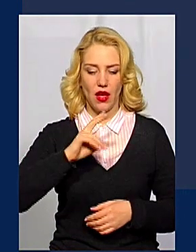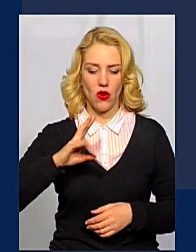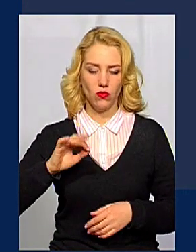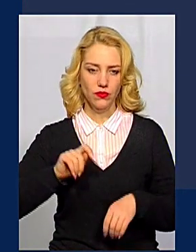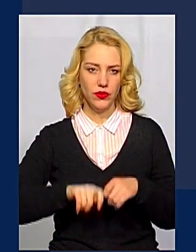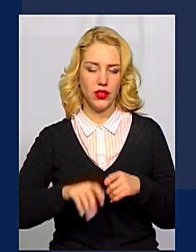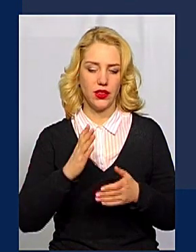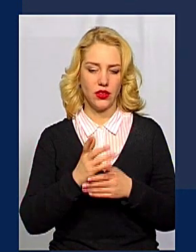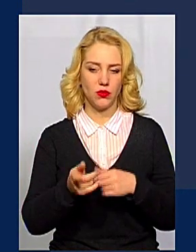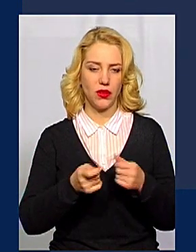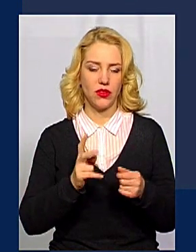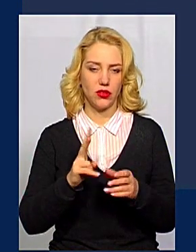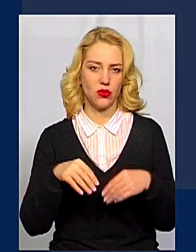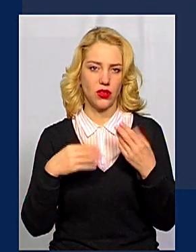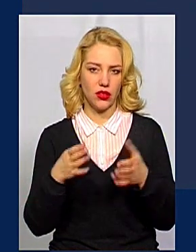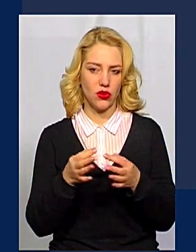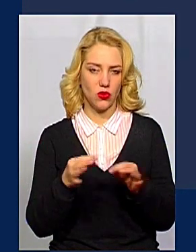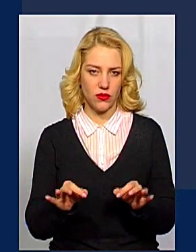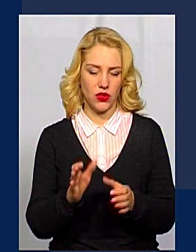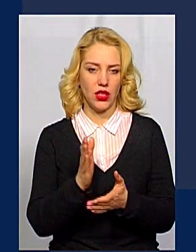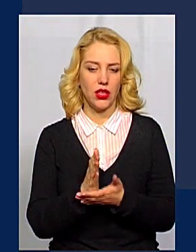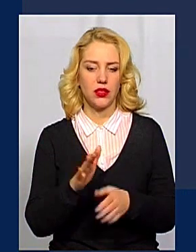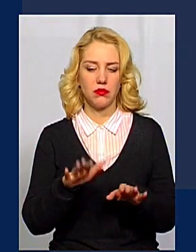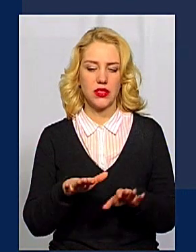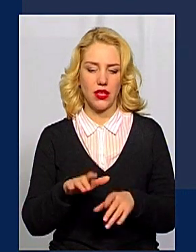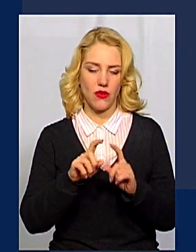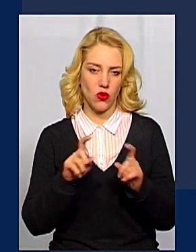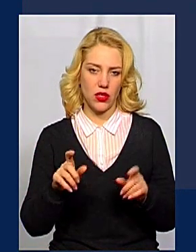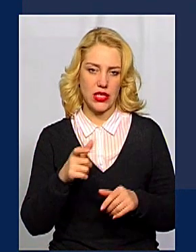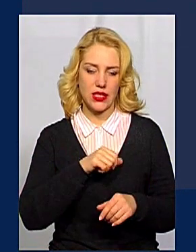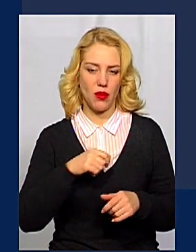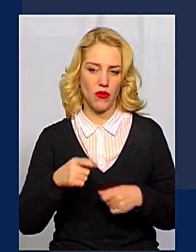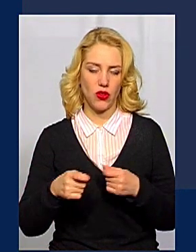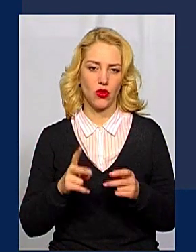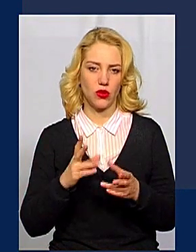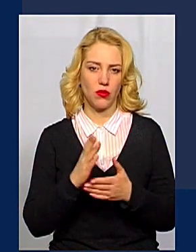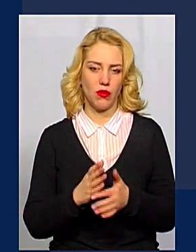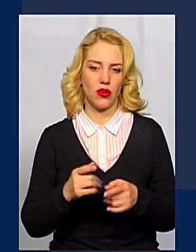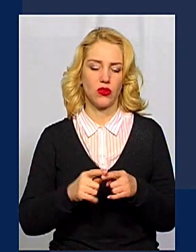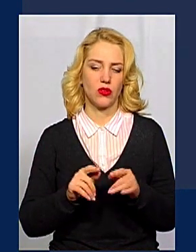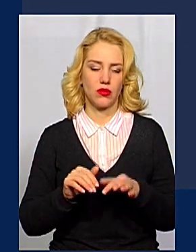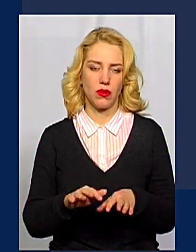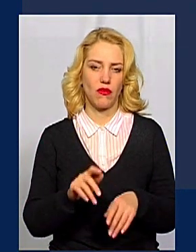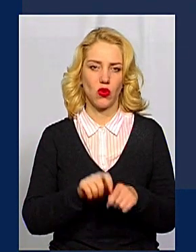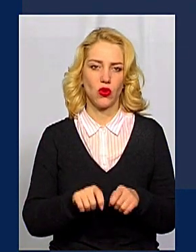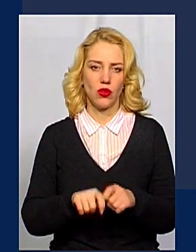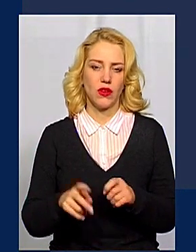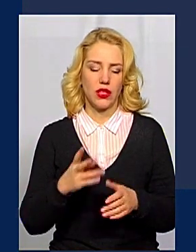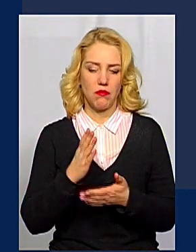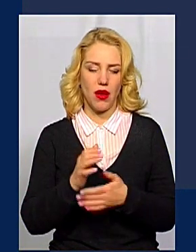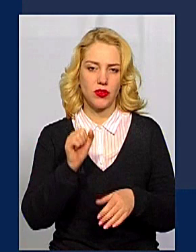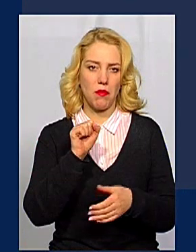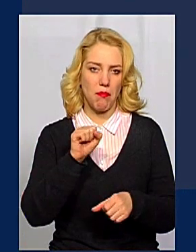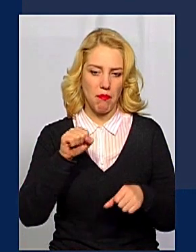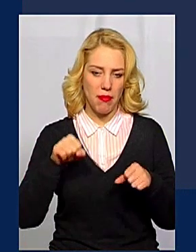є управління, які дають дозволи, є місцеві органи самоврядування, які мають цю справу контролювати, мають право припинити. Це